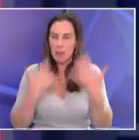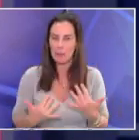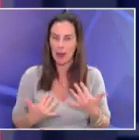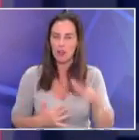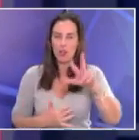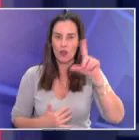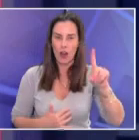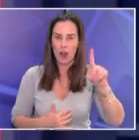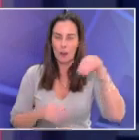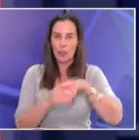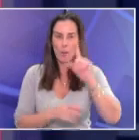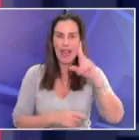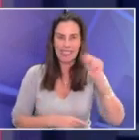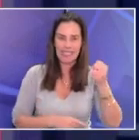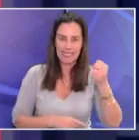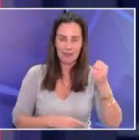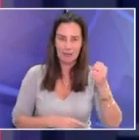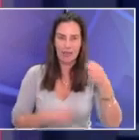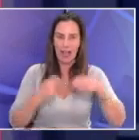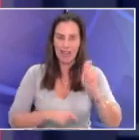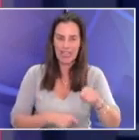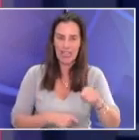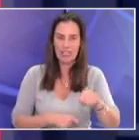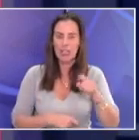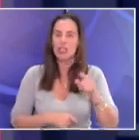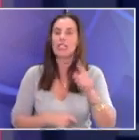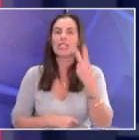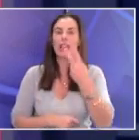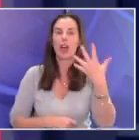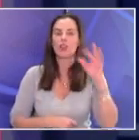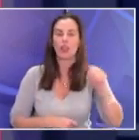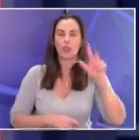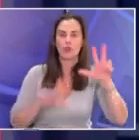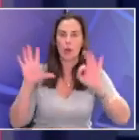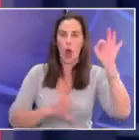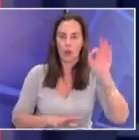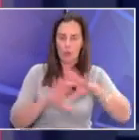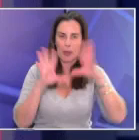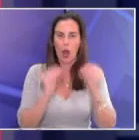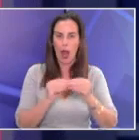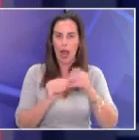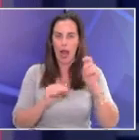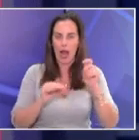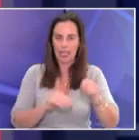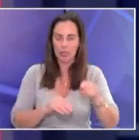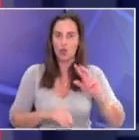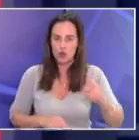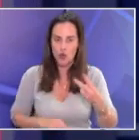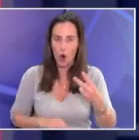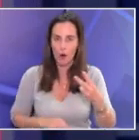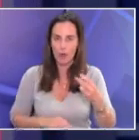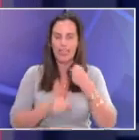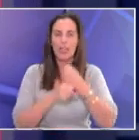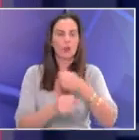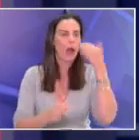מספרית, 31 מתוך 120 חברי כנסת, יוצא 25.8% מכלל המושבים. שוב,